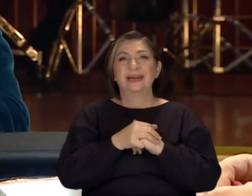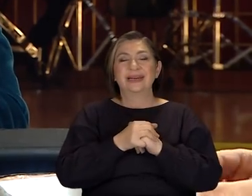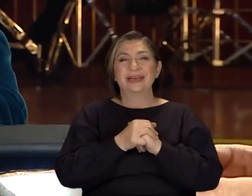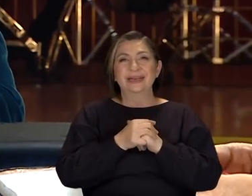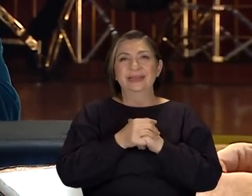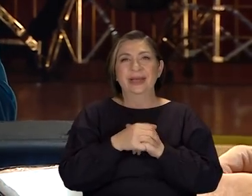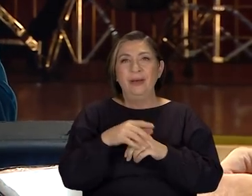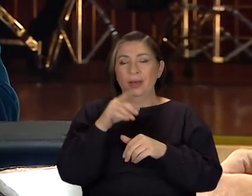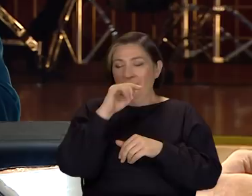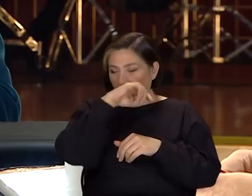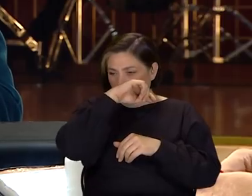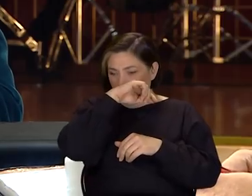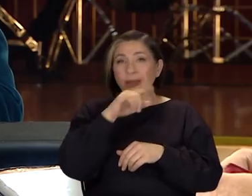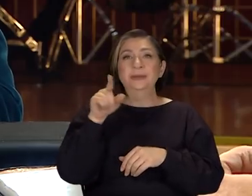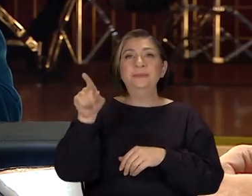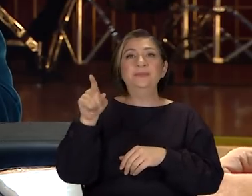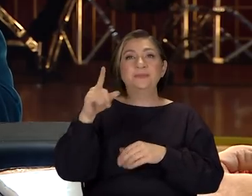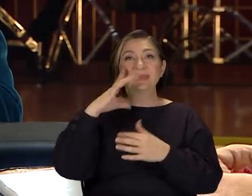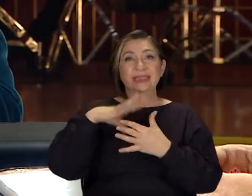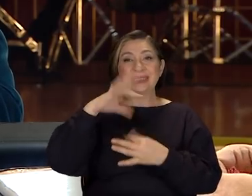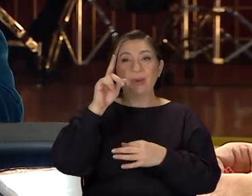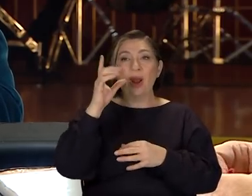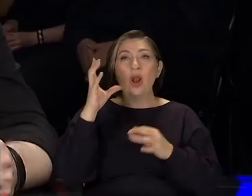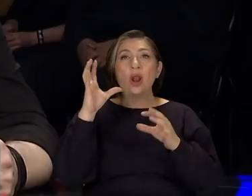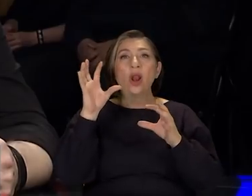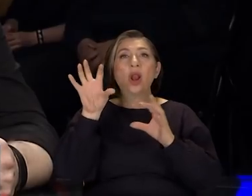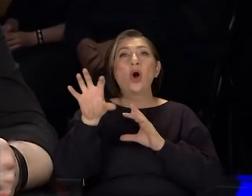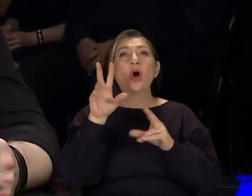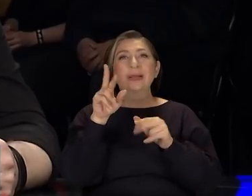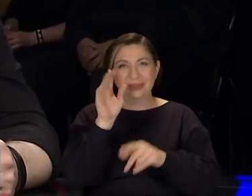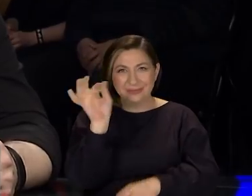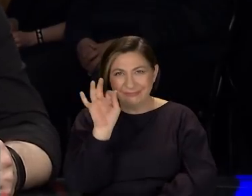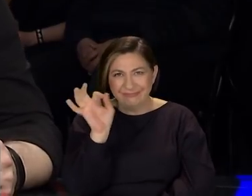Taksim'de. Daha çok bir insan değil de bir logosun herhalde değil mi?